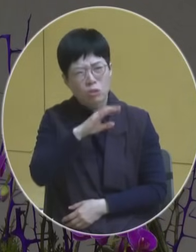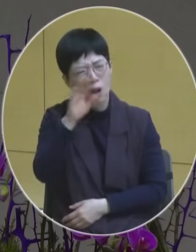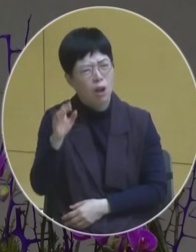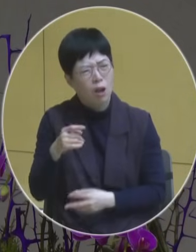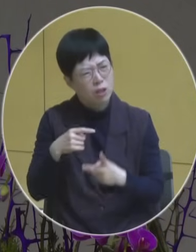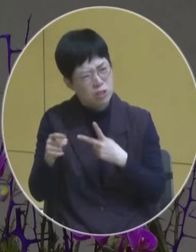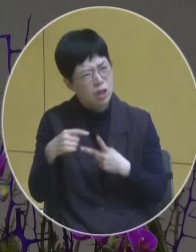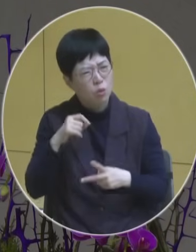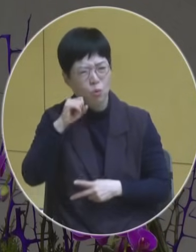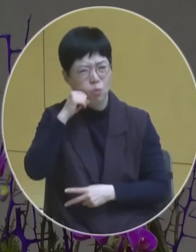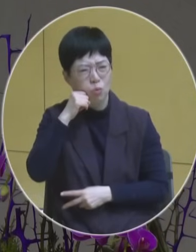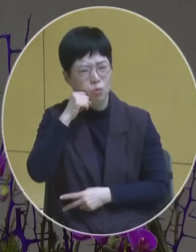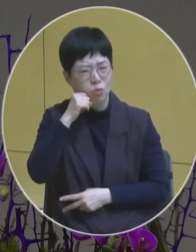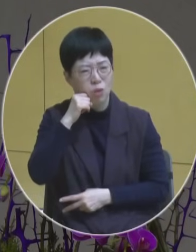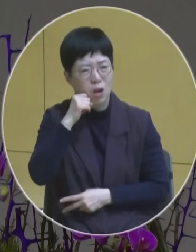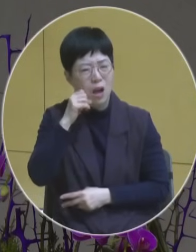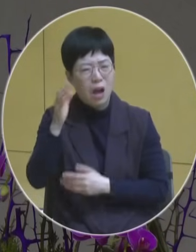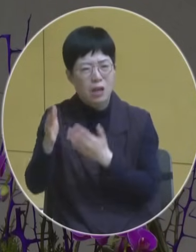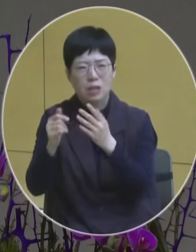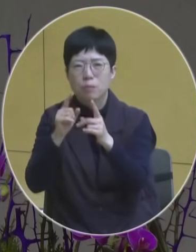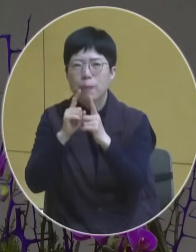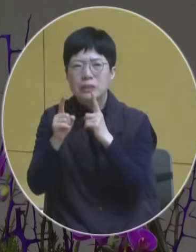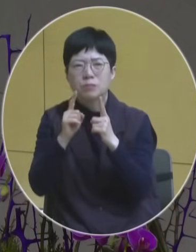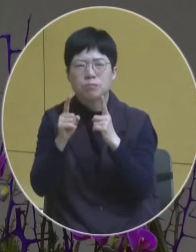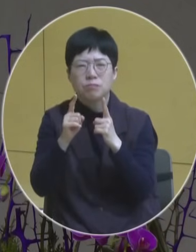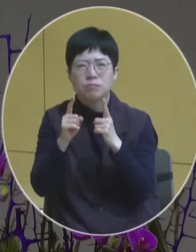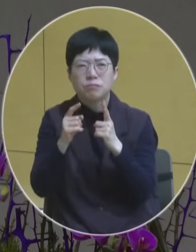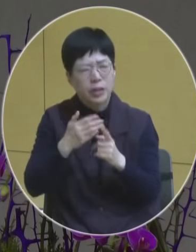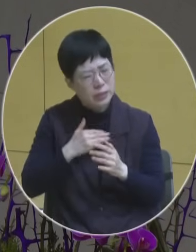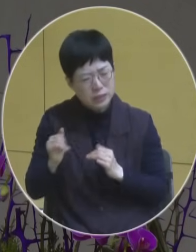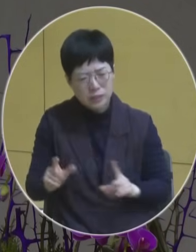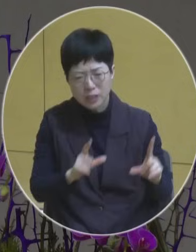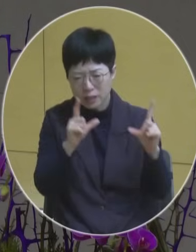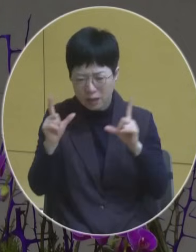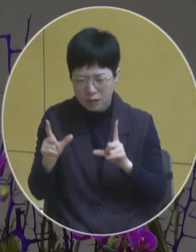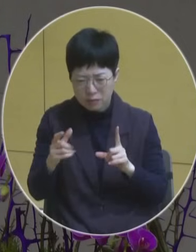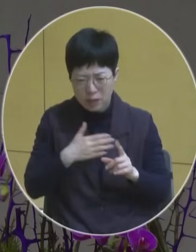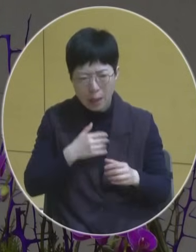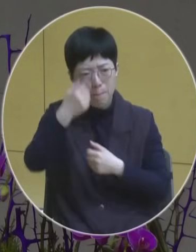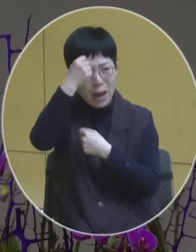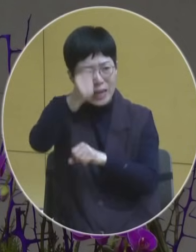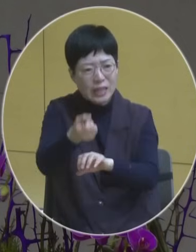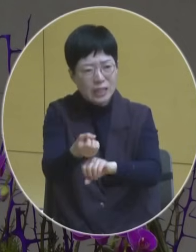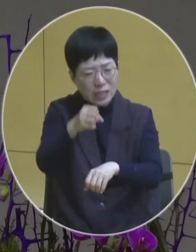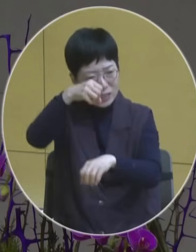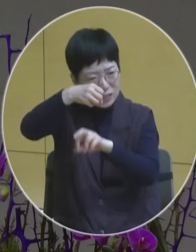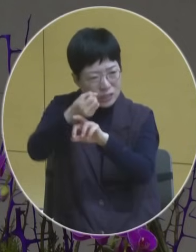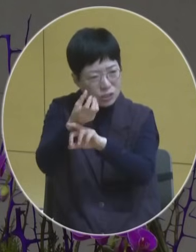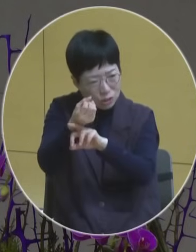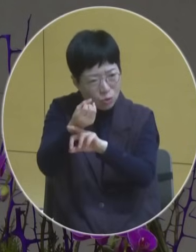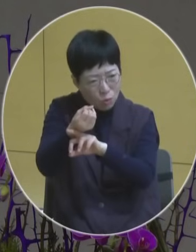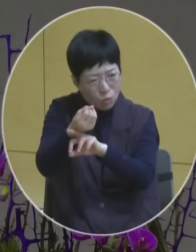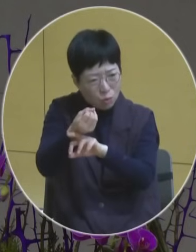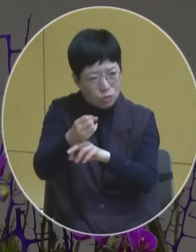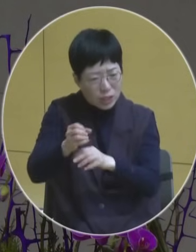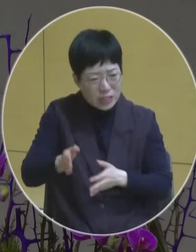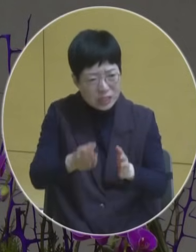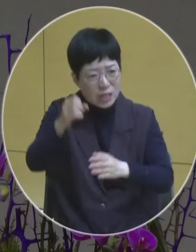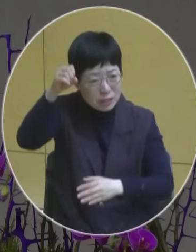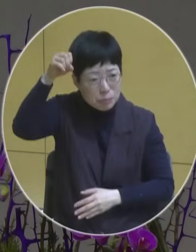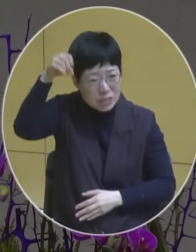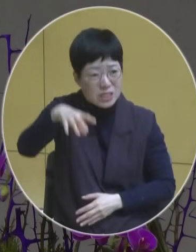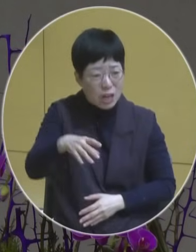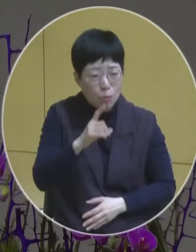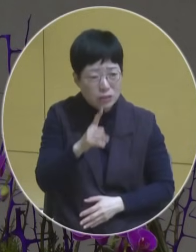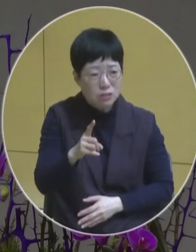이해가 안 돼요. 하나님 말씀이 내 인생의 그 내 발의 등이요 내 길의 빛이라고 생각하고